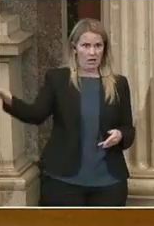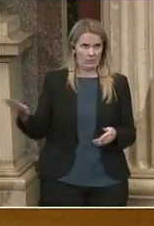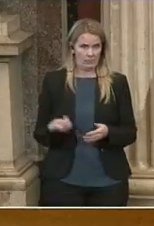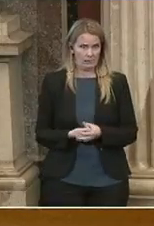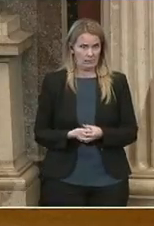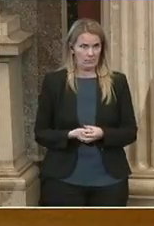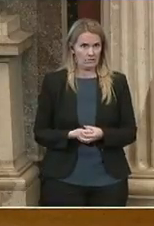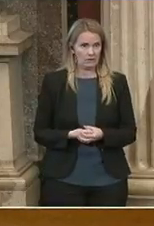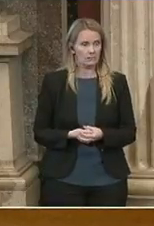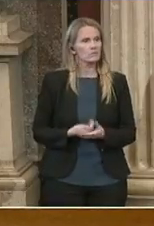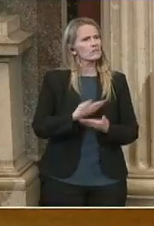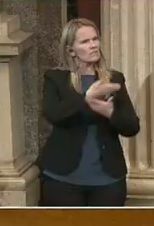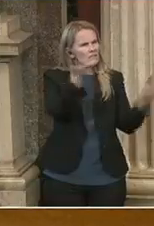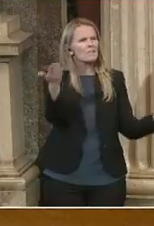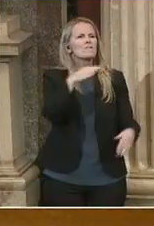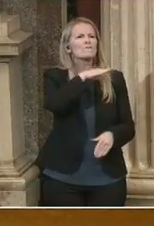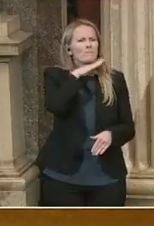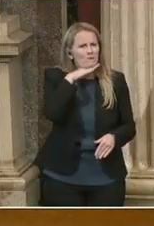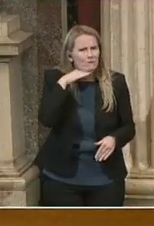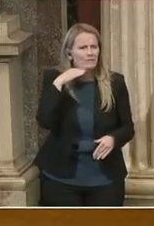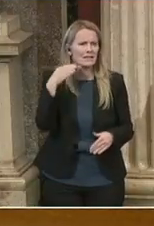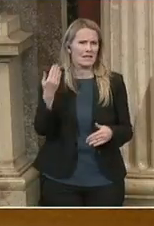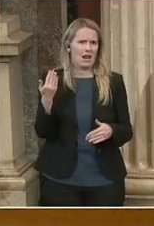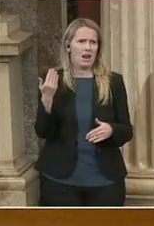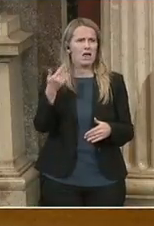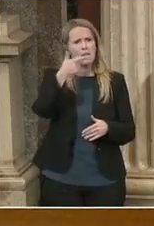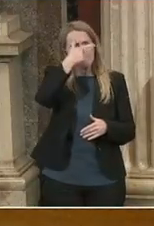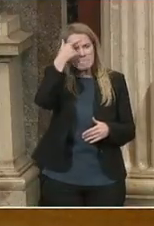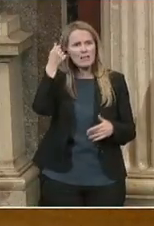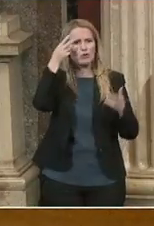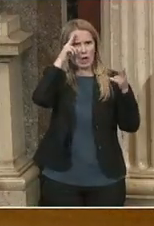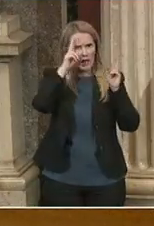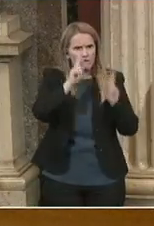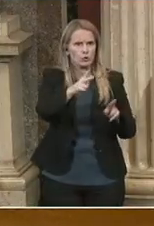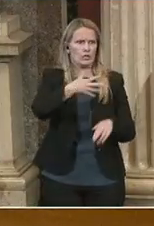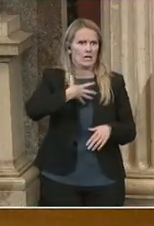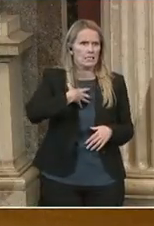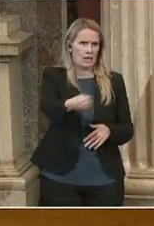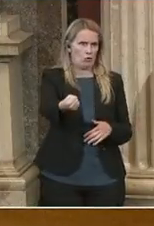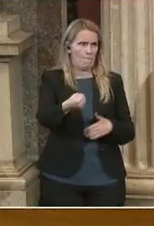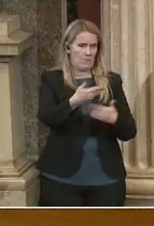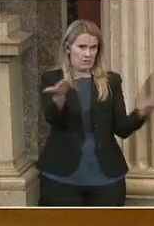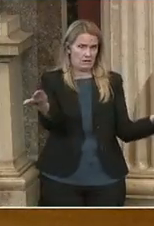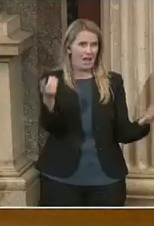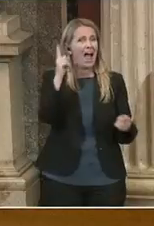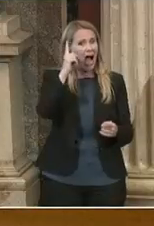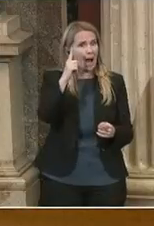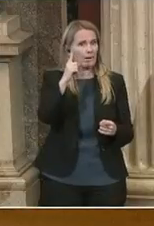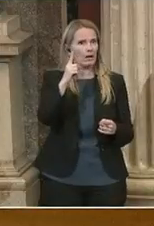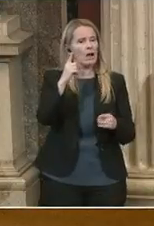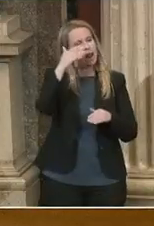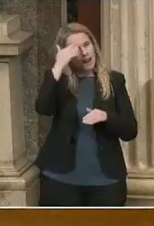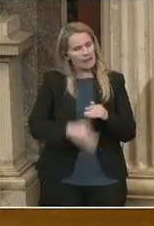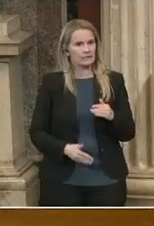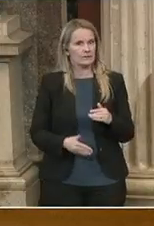es ist ihnen viel an menschlicher Würde genommen worden aber letztlich